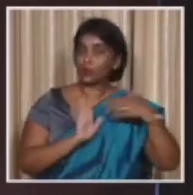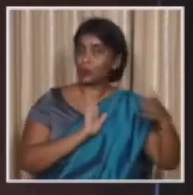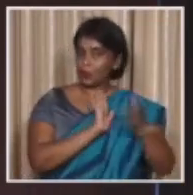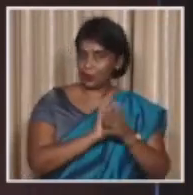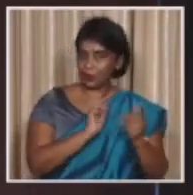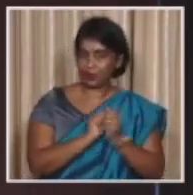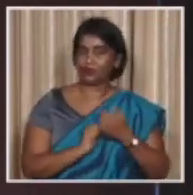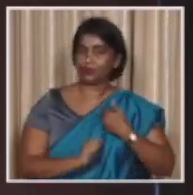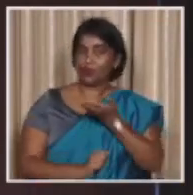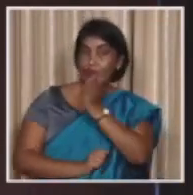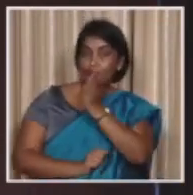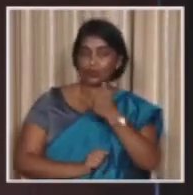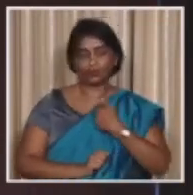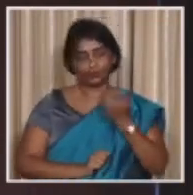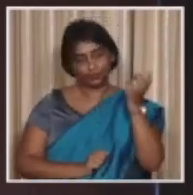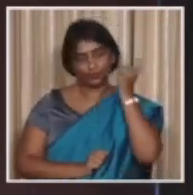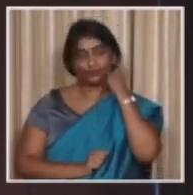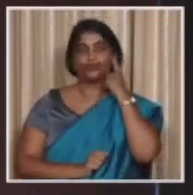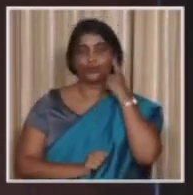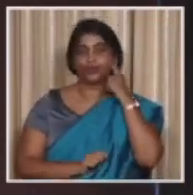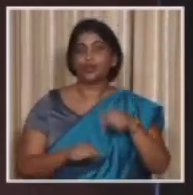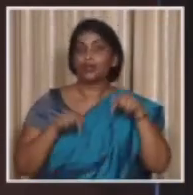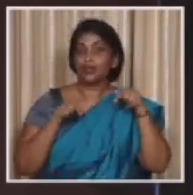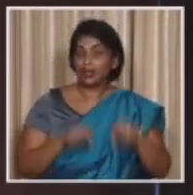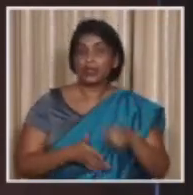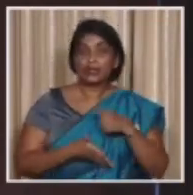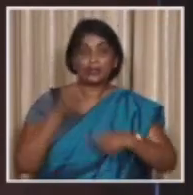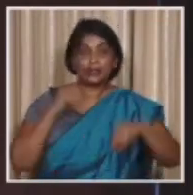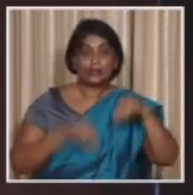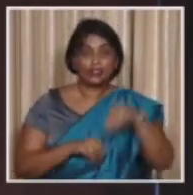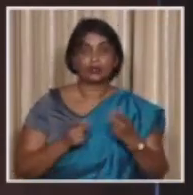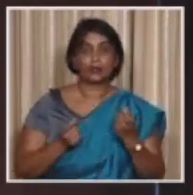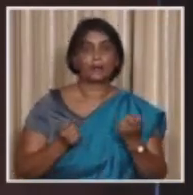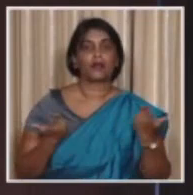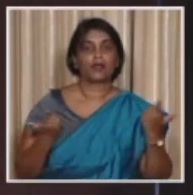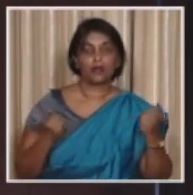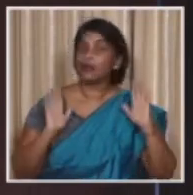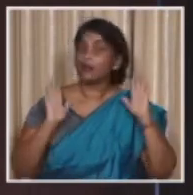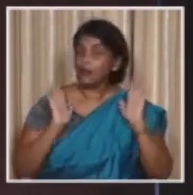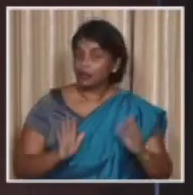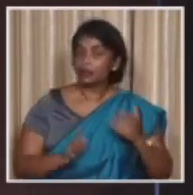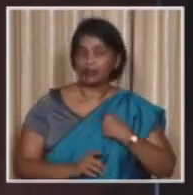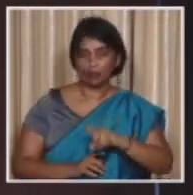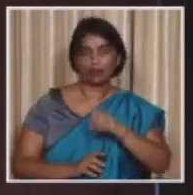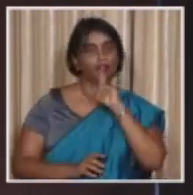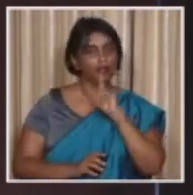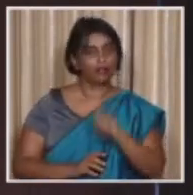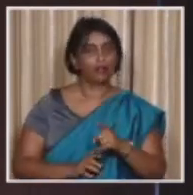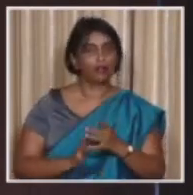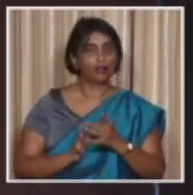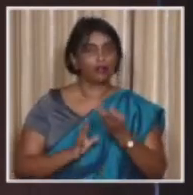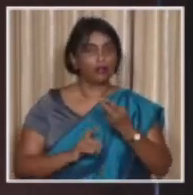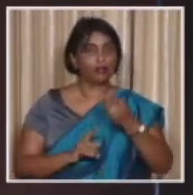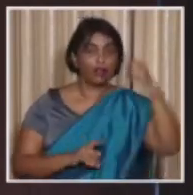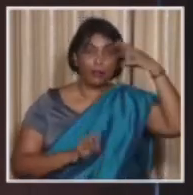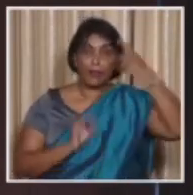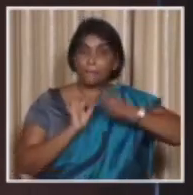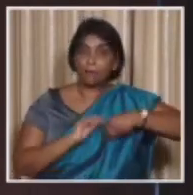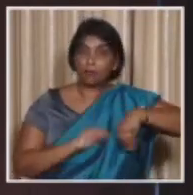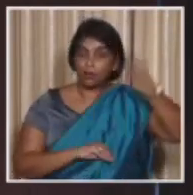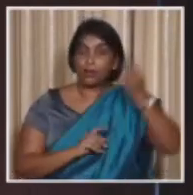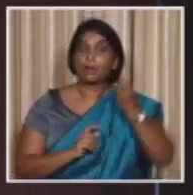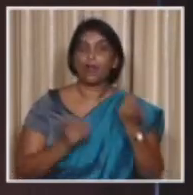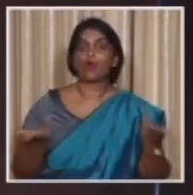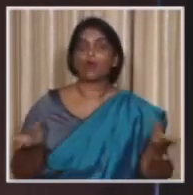අපි දන්නවනේ එතුමා කියන දේවල් ටික. දැන් ඡන්දෙ තියන්න සල්ලි නෑලු. හැබැයි මං අහනවා වැඩි කරපු කරන් බිලෙන් හම්බෙච්ච සල්ලි